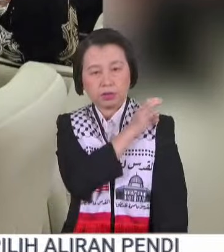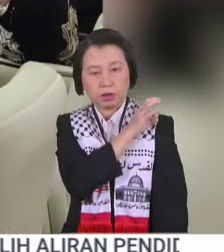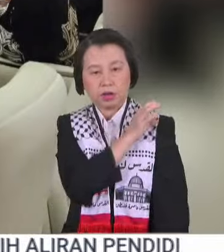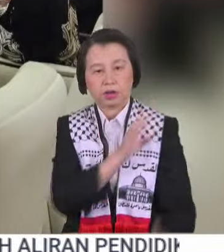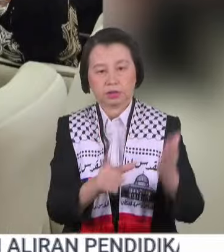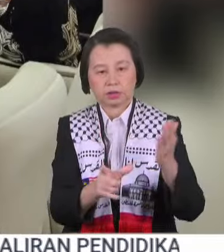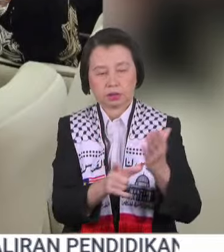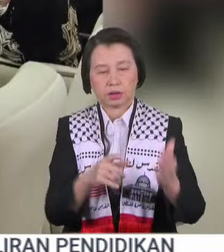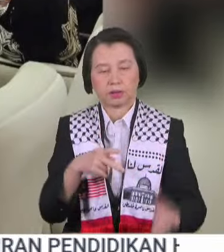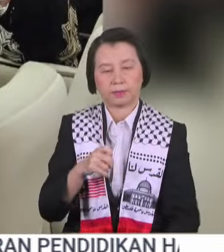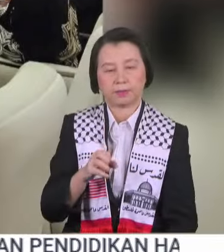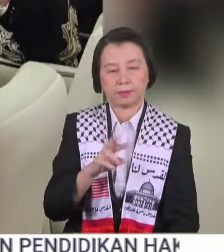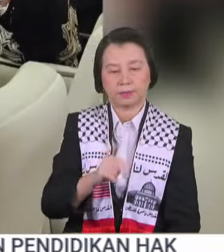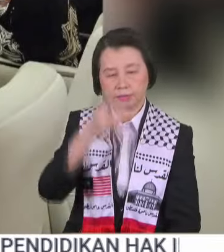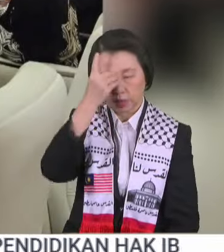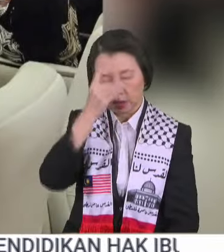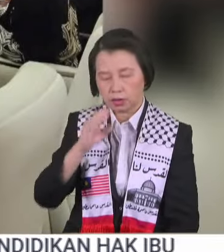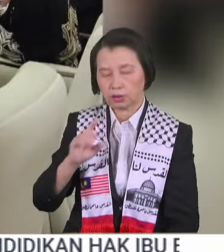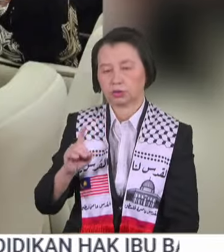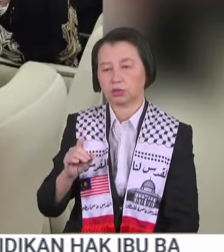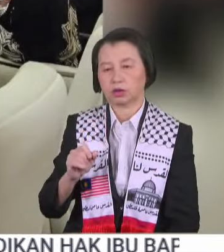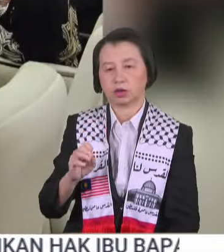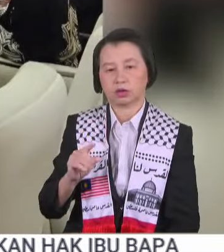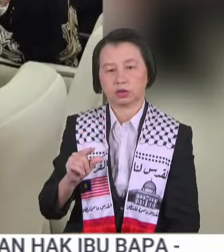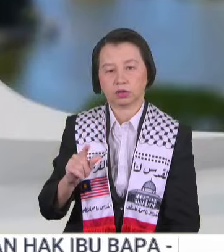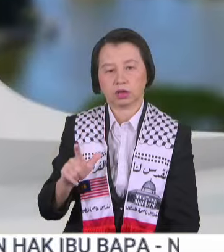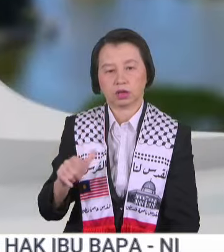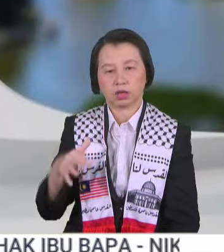Timbalan Premier Dato' Amar Douglas Uga Embas.